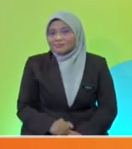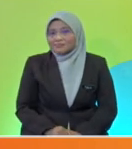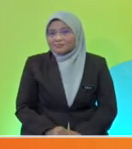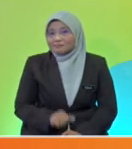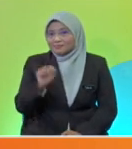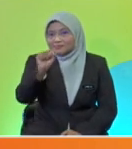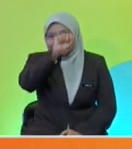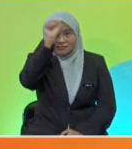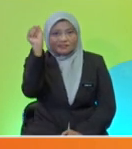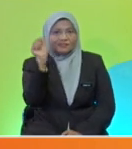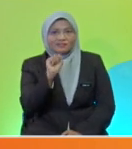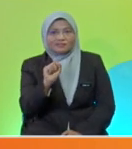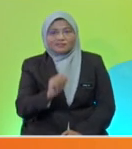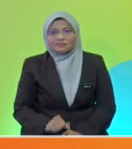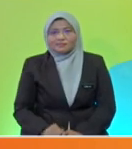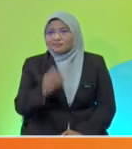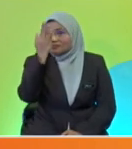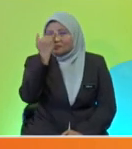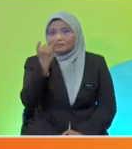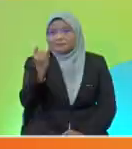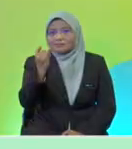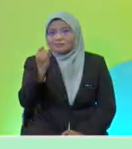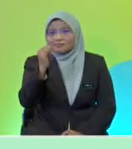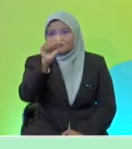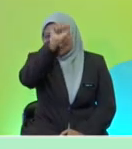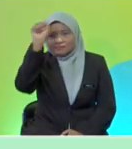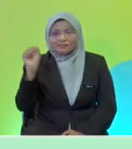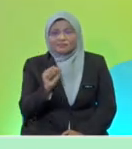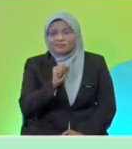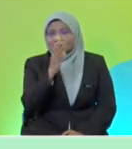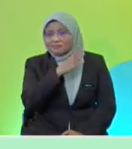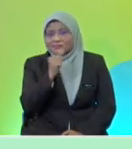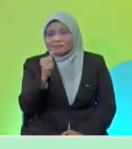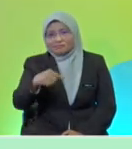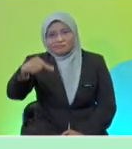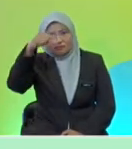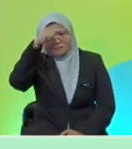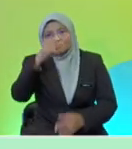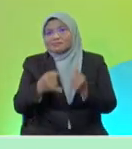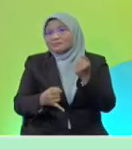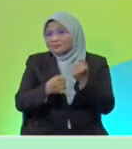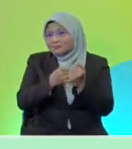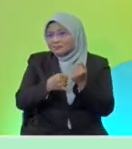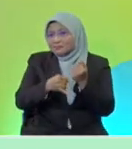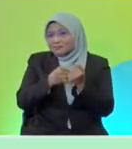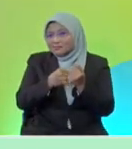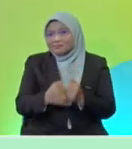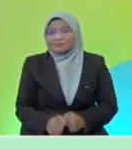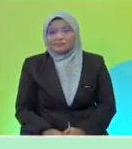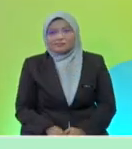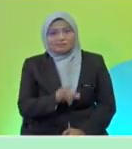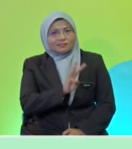Oke Mengapakah Syahrini dan abangnya bermacam-macam Oke mudah-mudahan boleh menulis jawaban sekarang